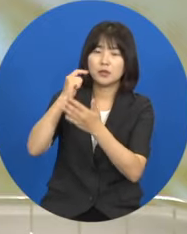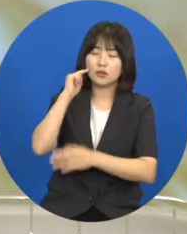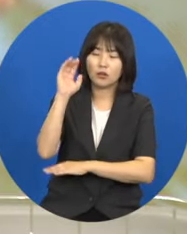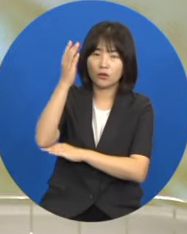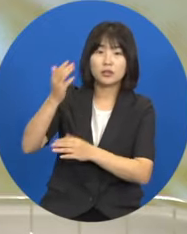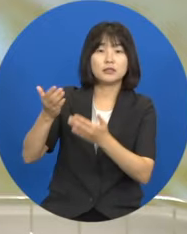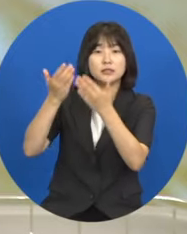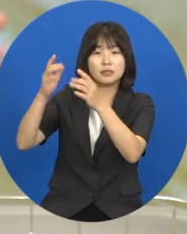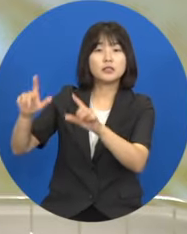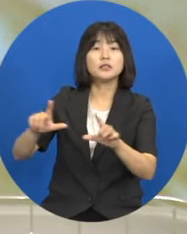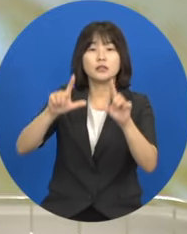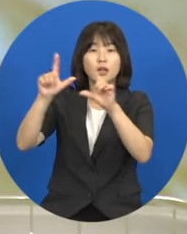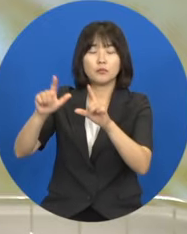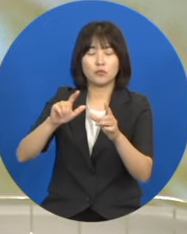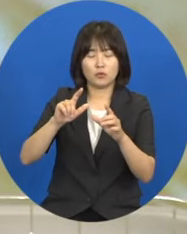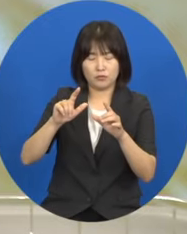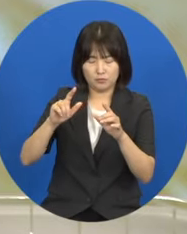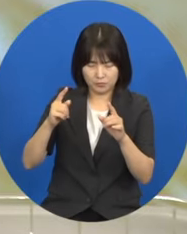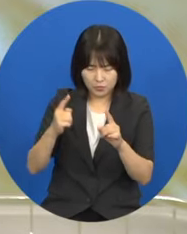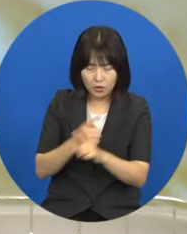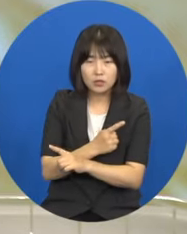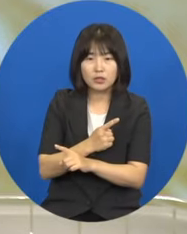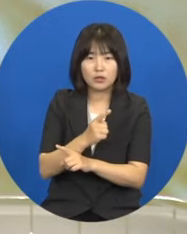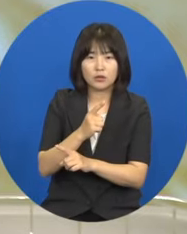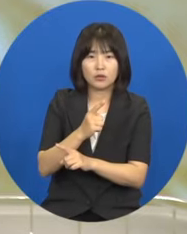삶으로 변화되고 치유되고